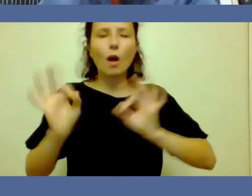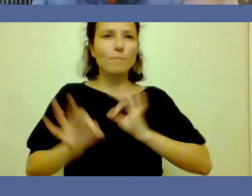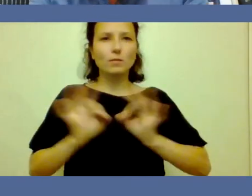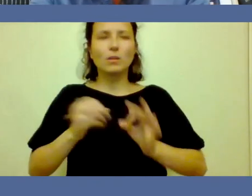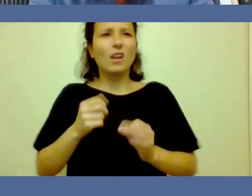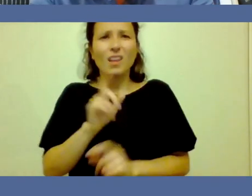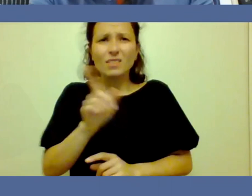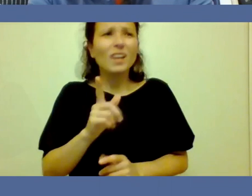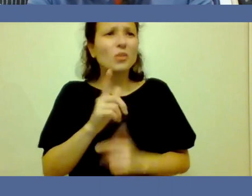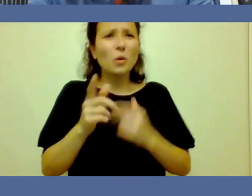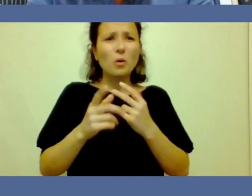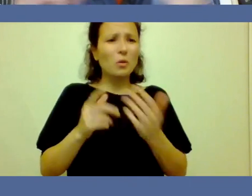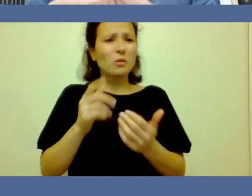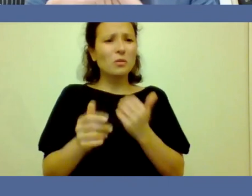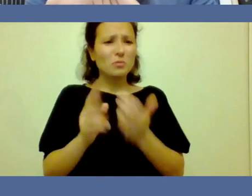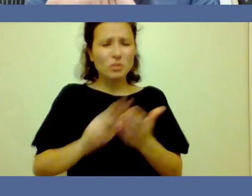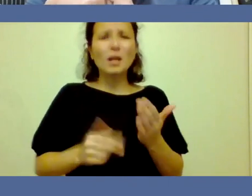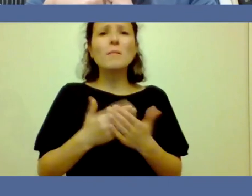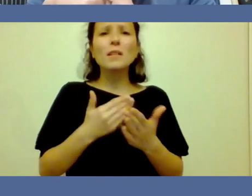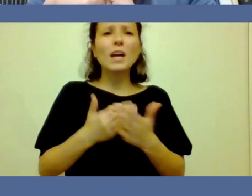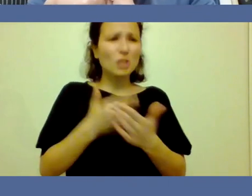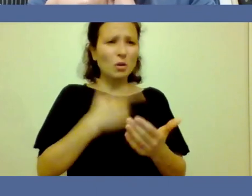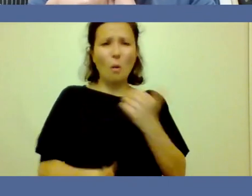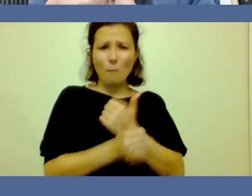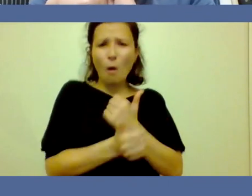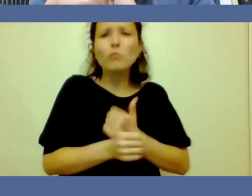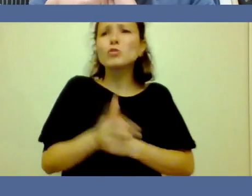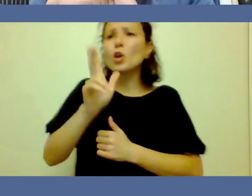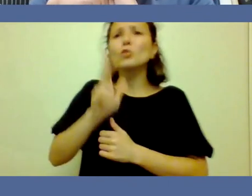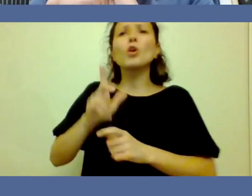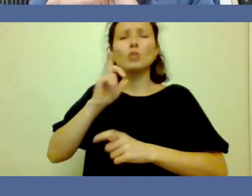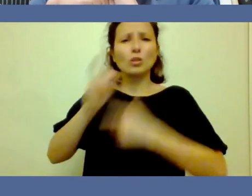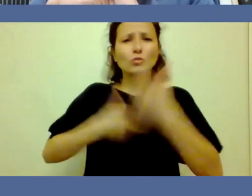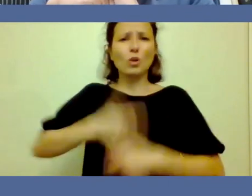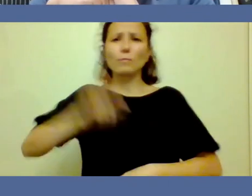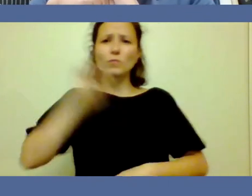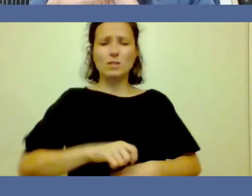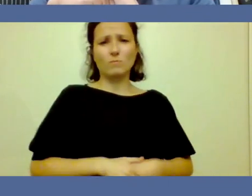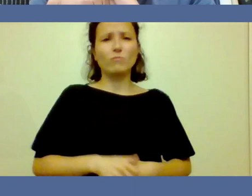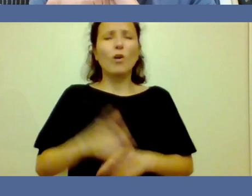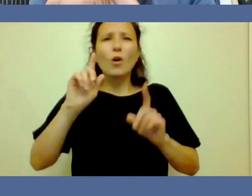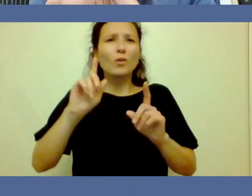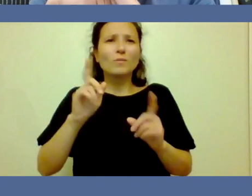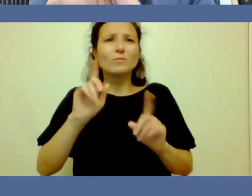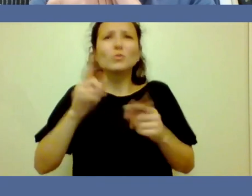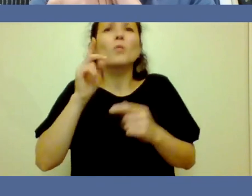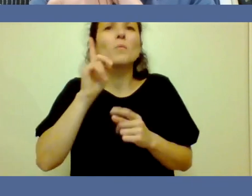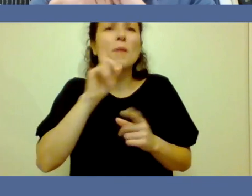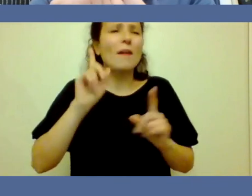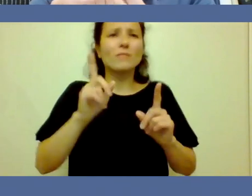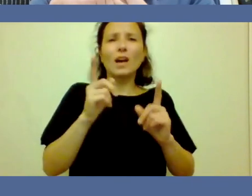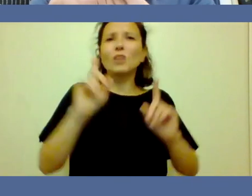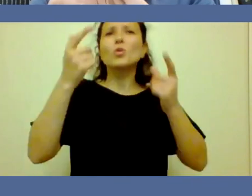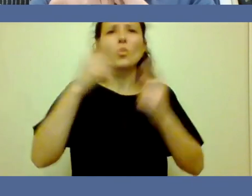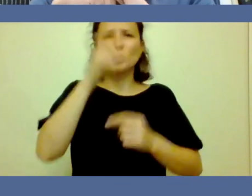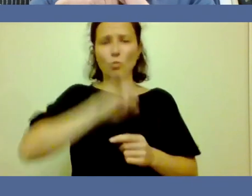przyczynę, dlaczego do tej niegodziwości doszło, tak? Jakby jaka jest prawda, skąd się bierze to zło, tak? Jakby po to